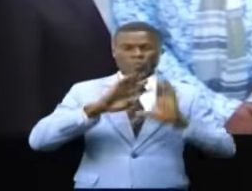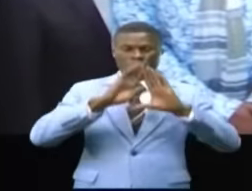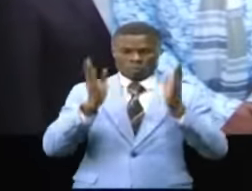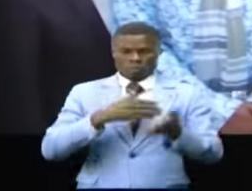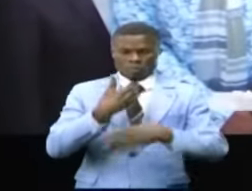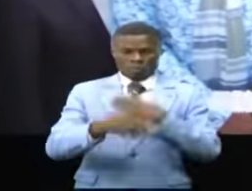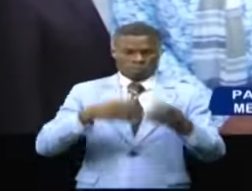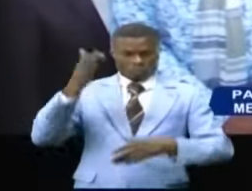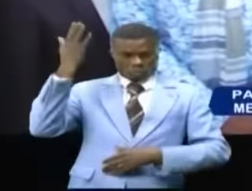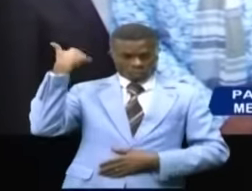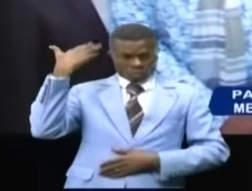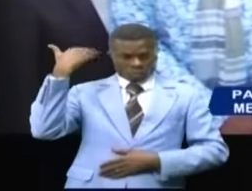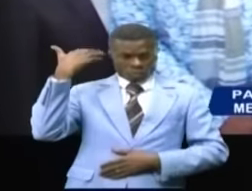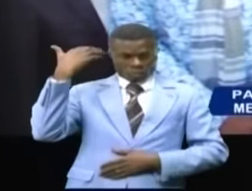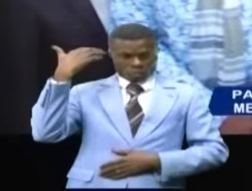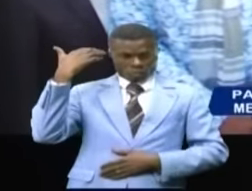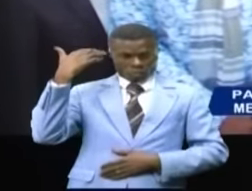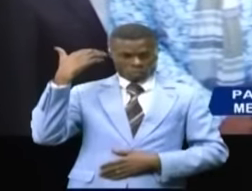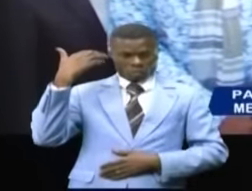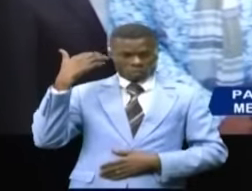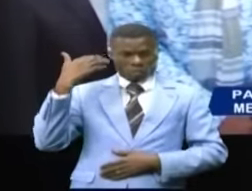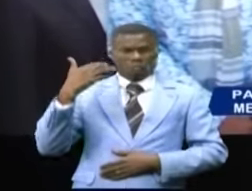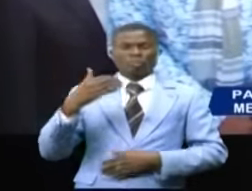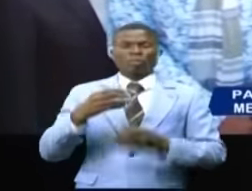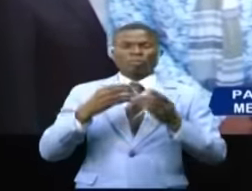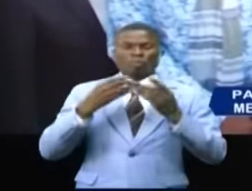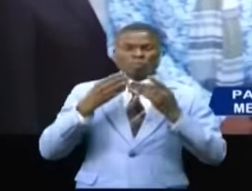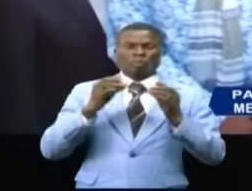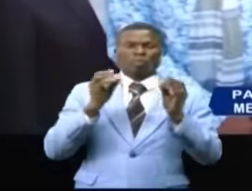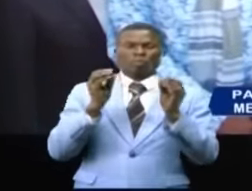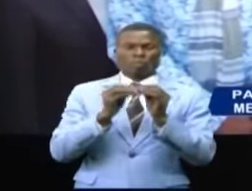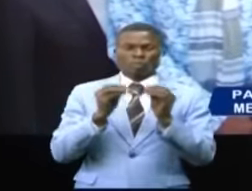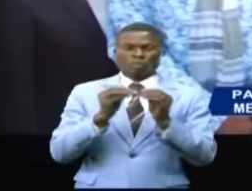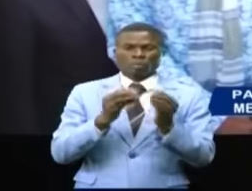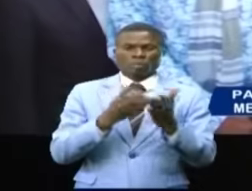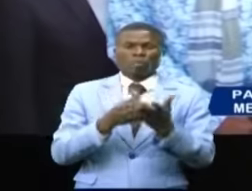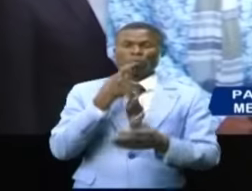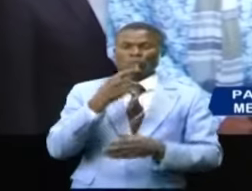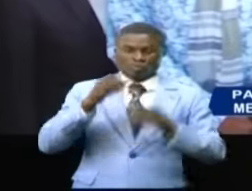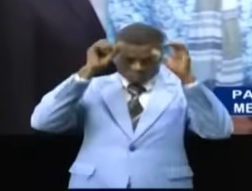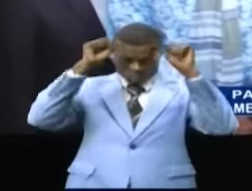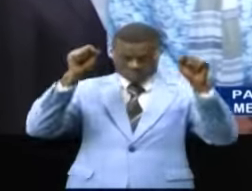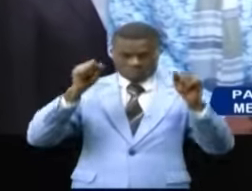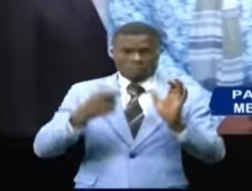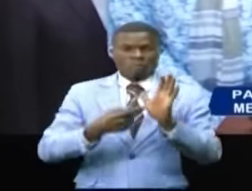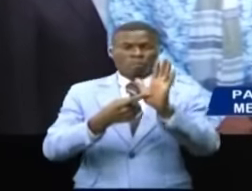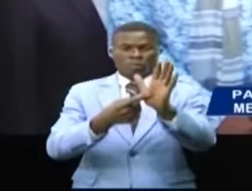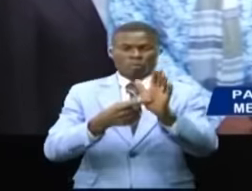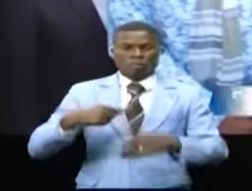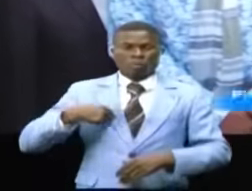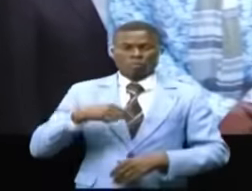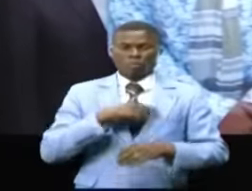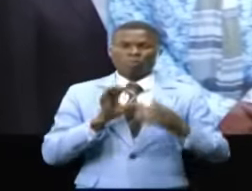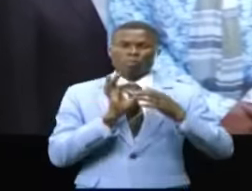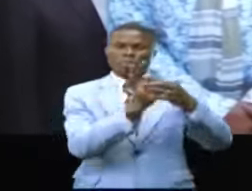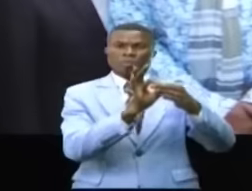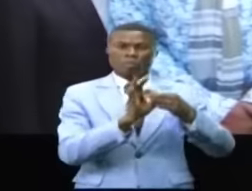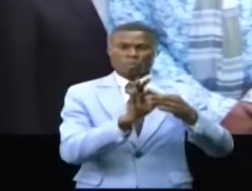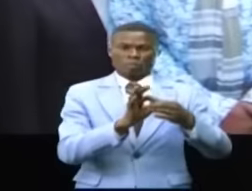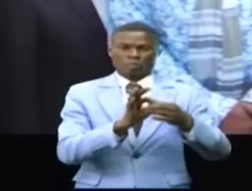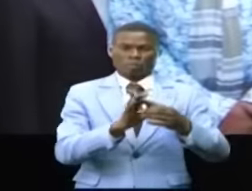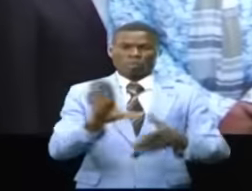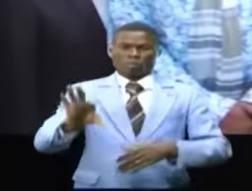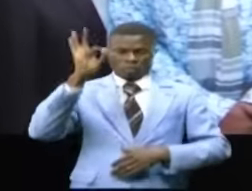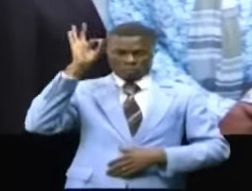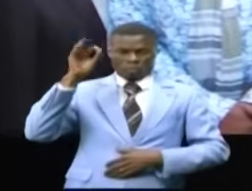de notre récente déclaration, lui dire et lui montrer que nous nous attachons à notre